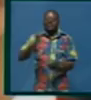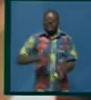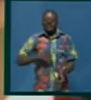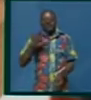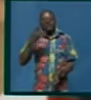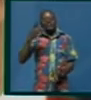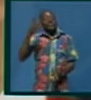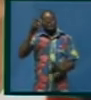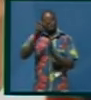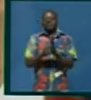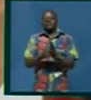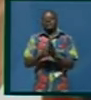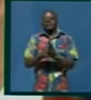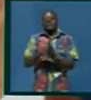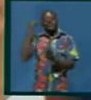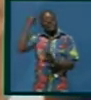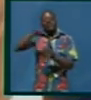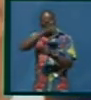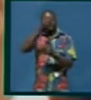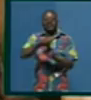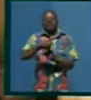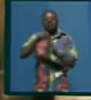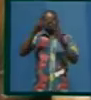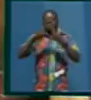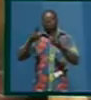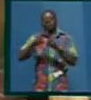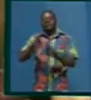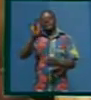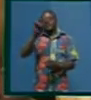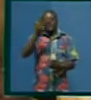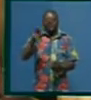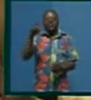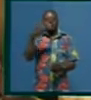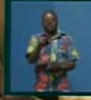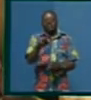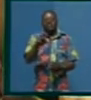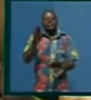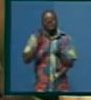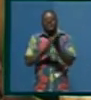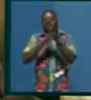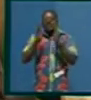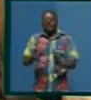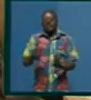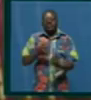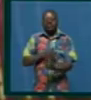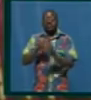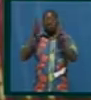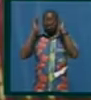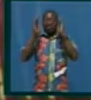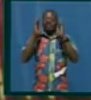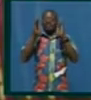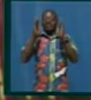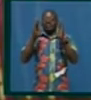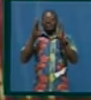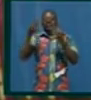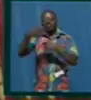Gagara, village situé à environ 7 km de Gorom Gorom. Les élèves suivent attentivement la leçon du jour. Les